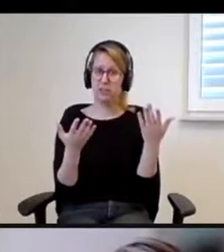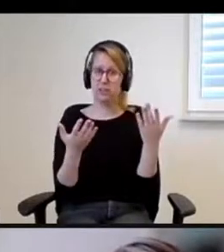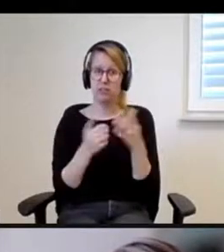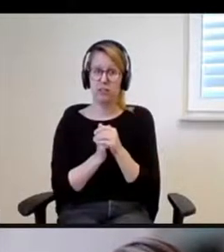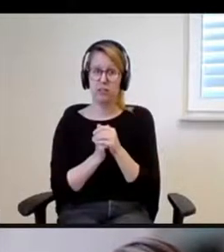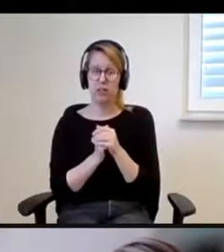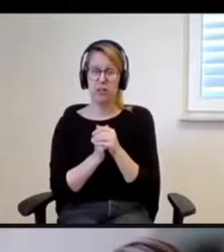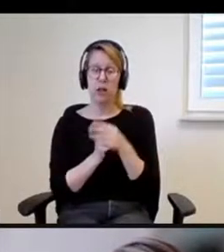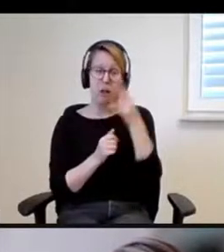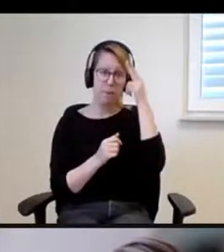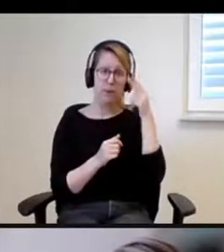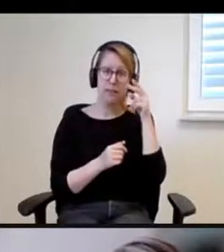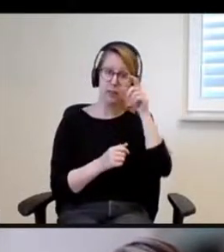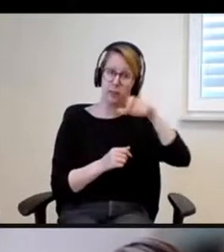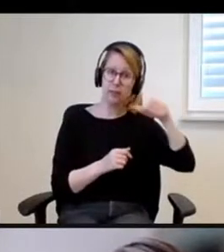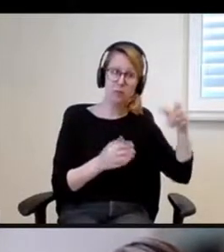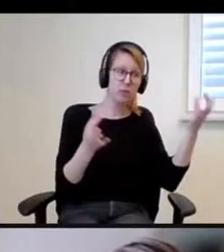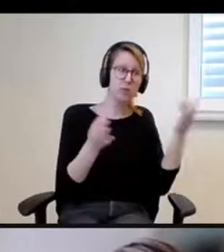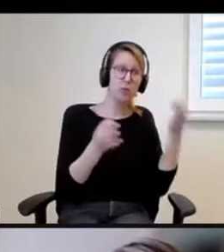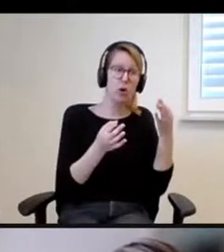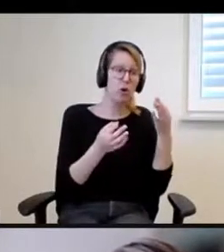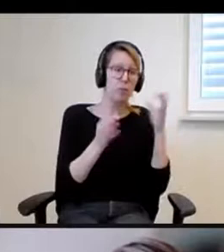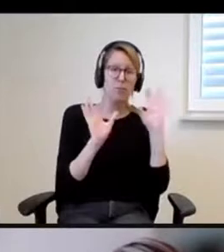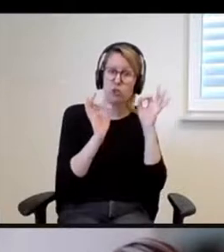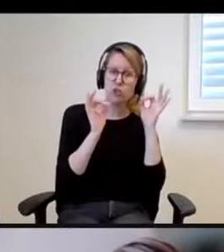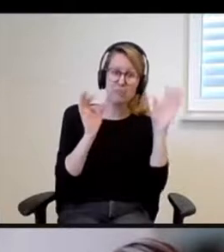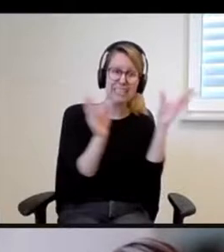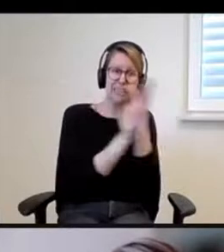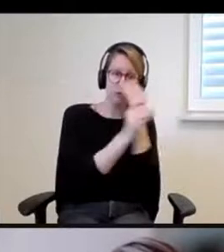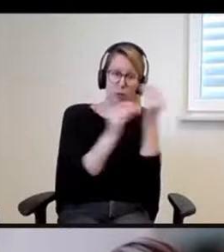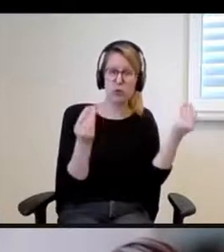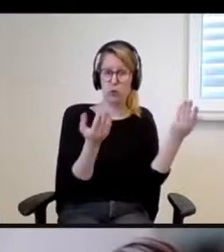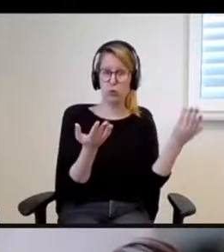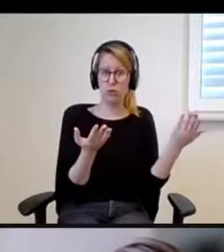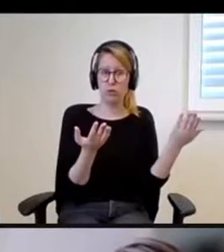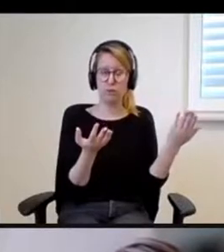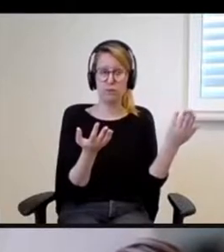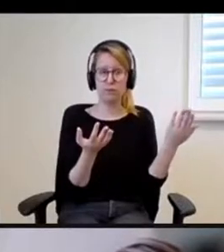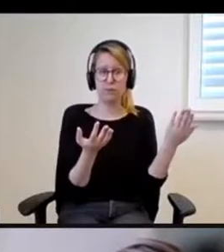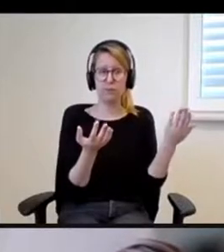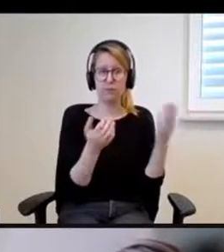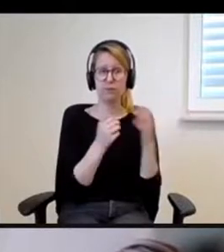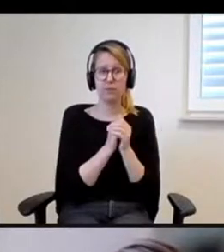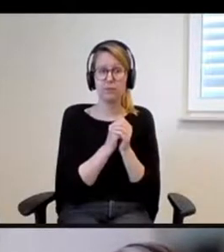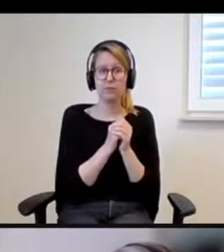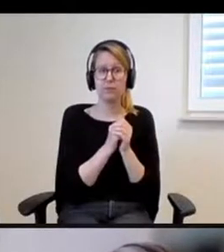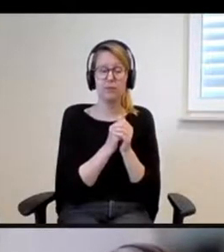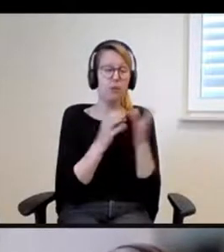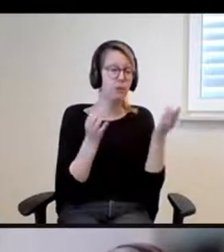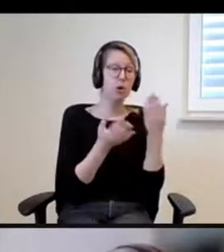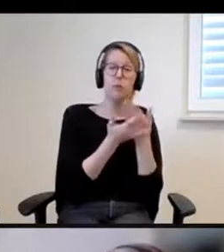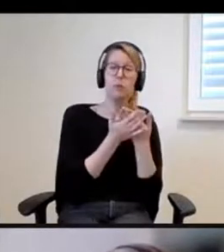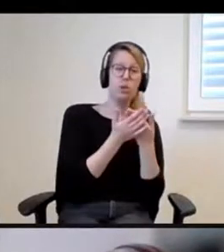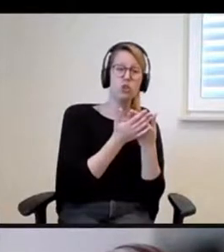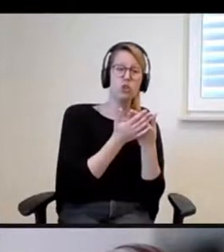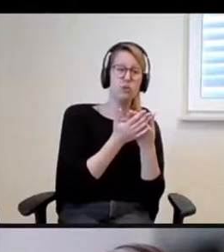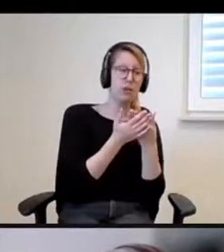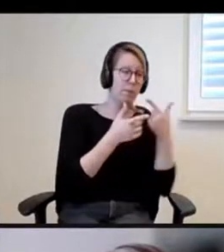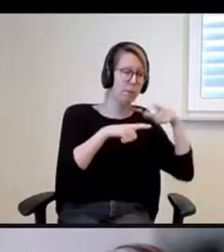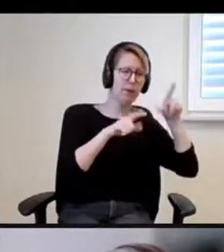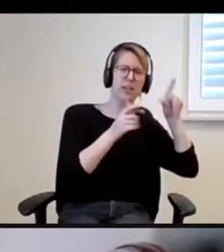d'audio, description, a besoin de la description d'images quand ils sont sur les sites